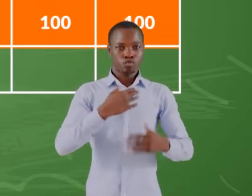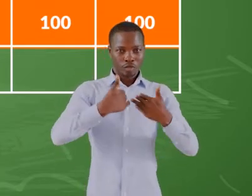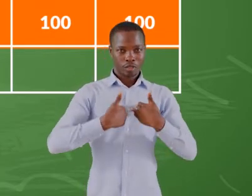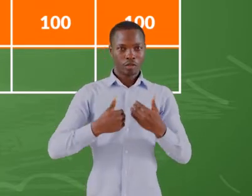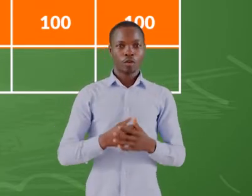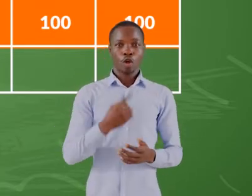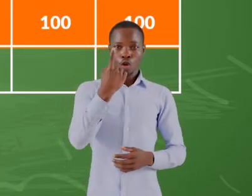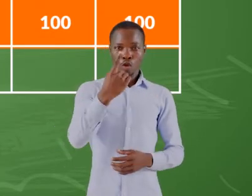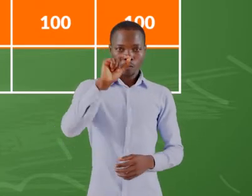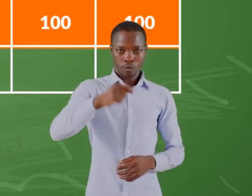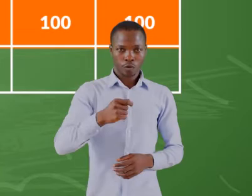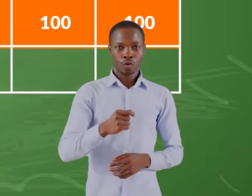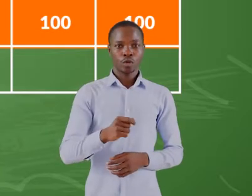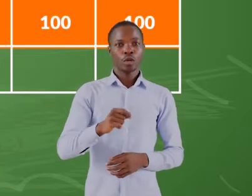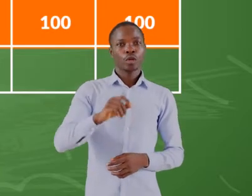avons